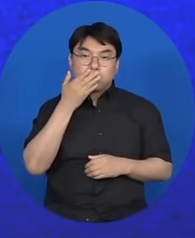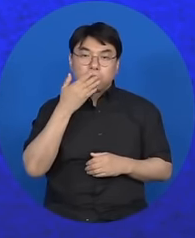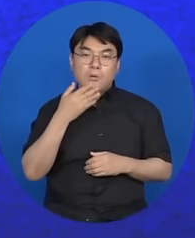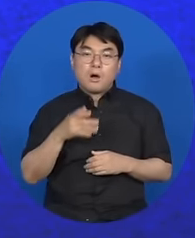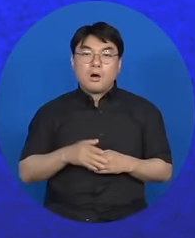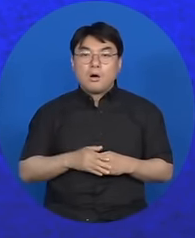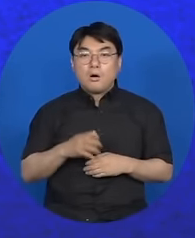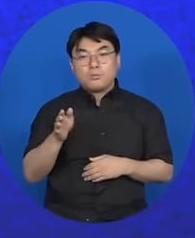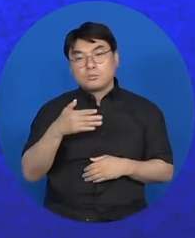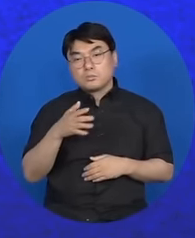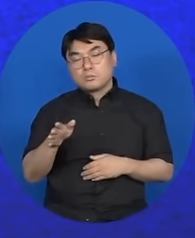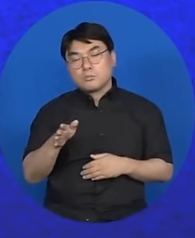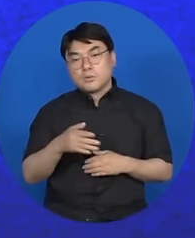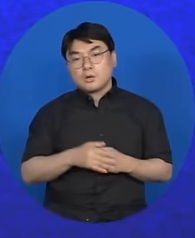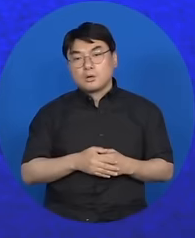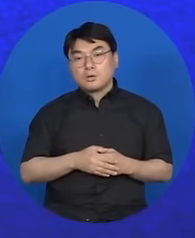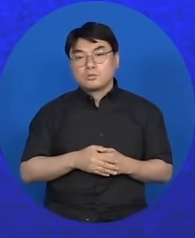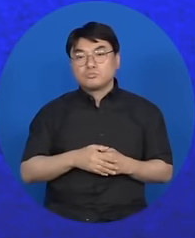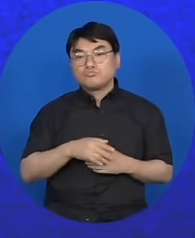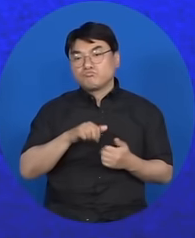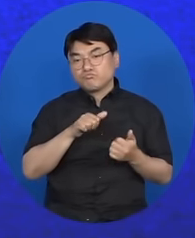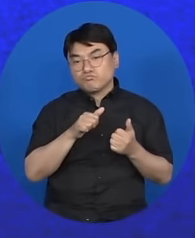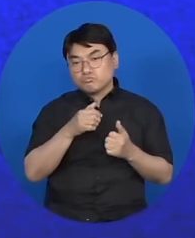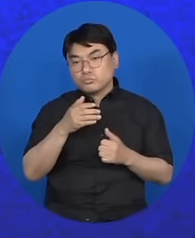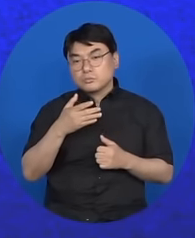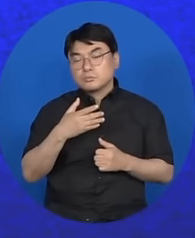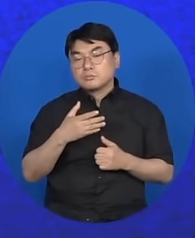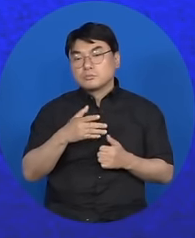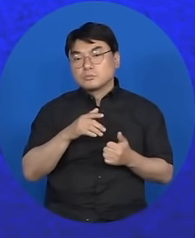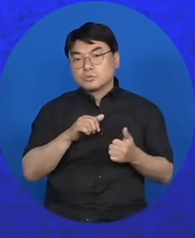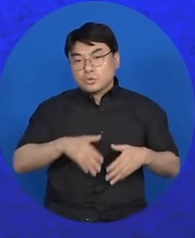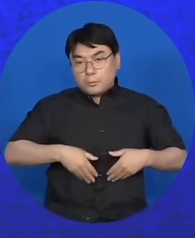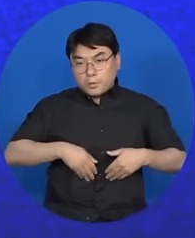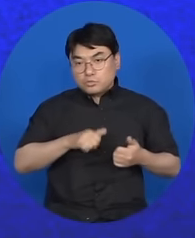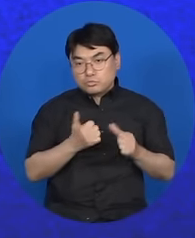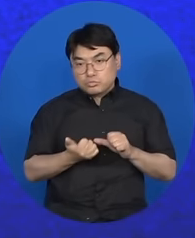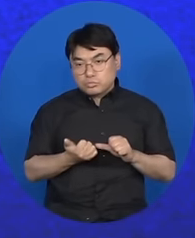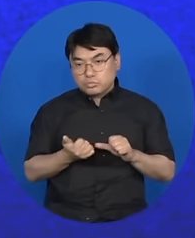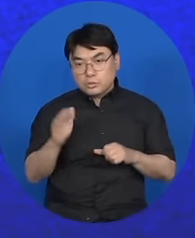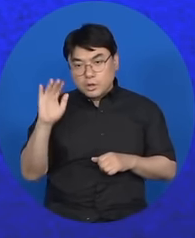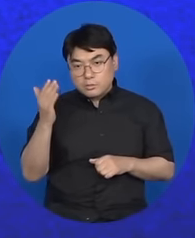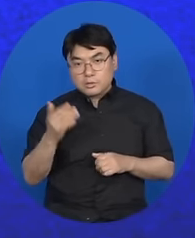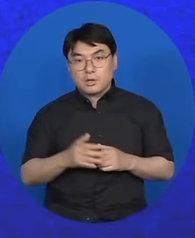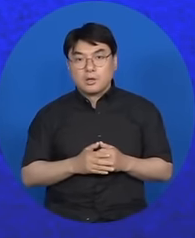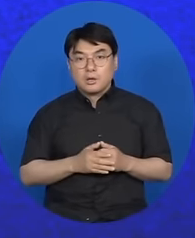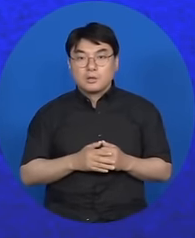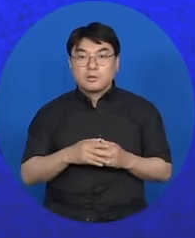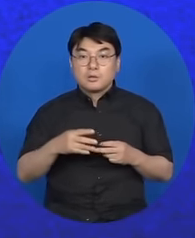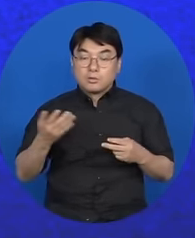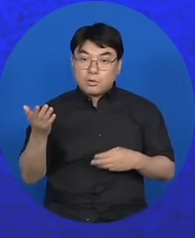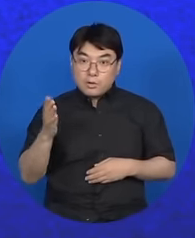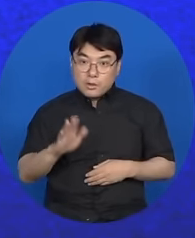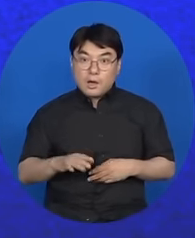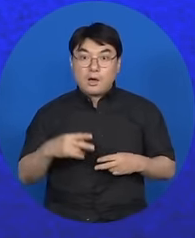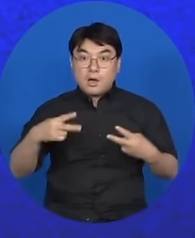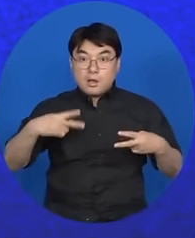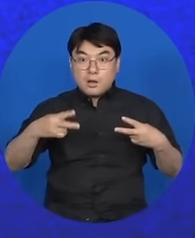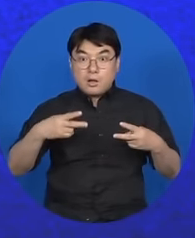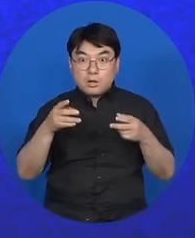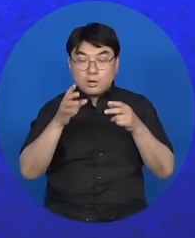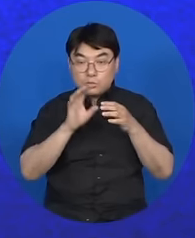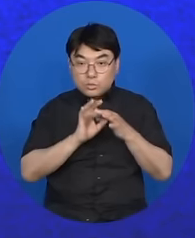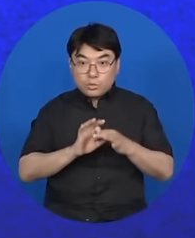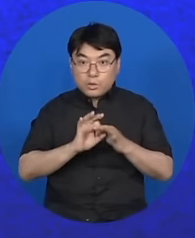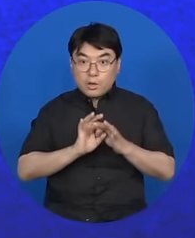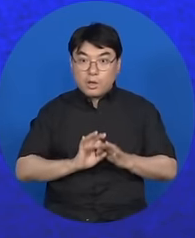굶어 죽는다 이거예요. 근데 하나님께서 엘리야를 통해서 기적을 베푸셔서 이 음식이 떨어지지 않도록, 재료가 떨어지지 않도록, 기름이 떨어지지